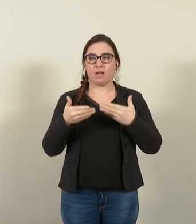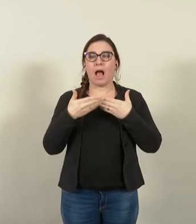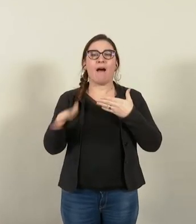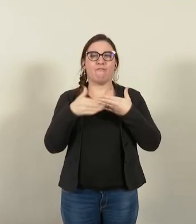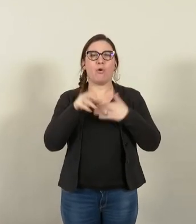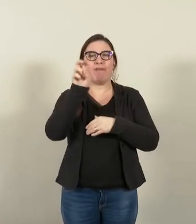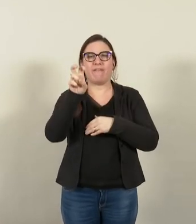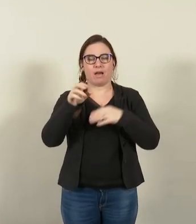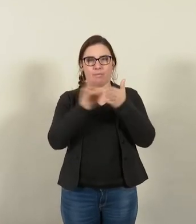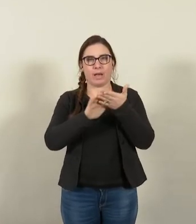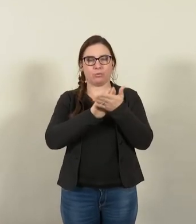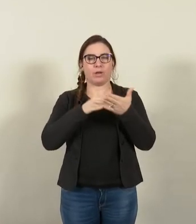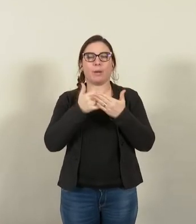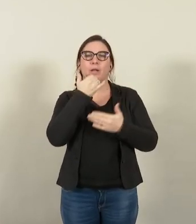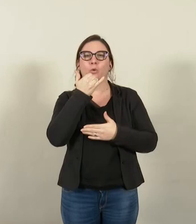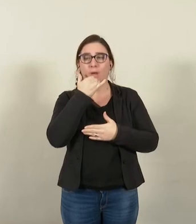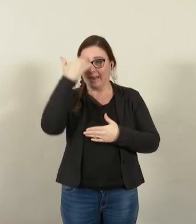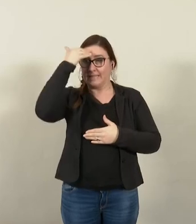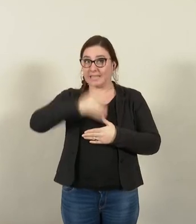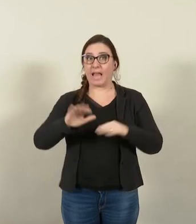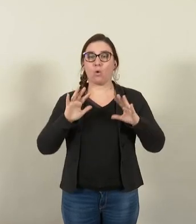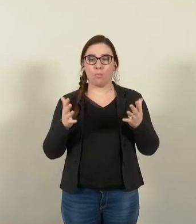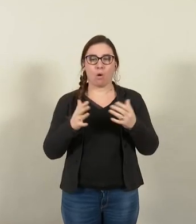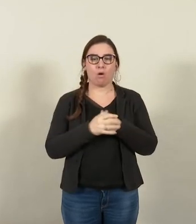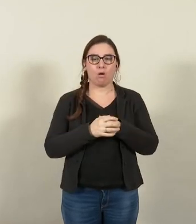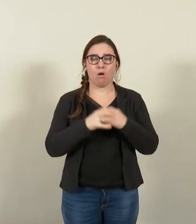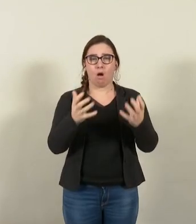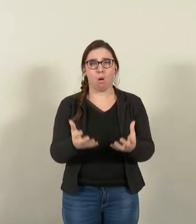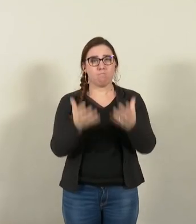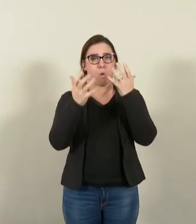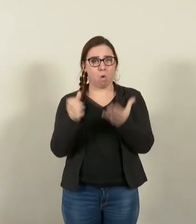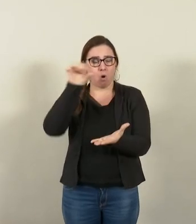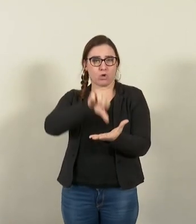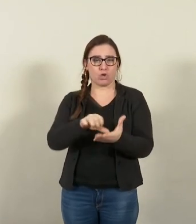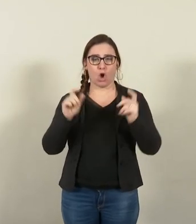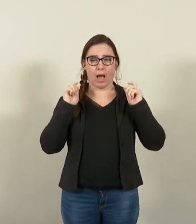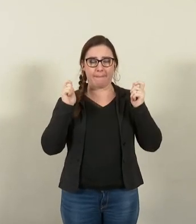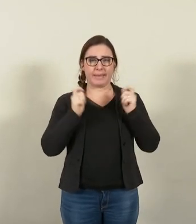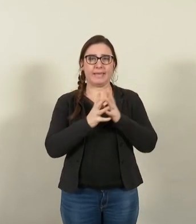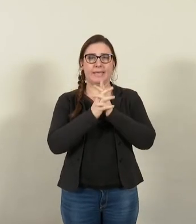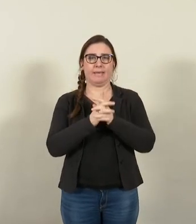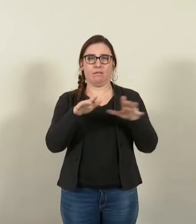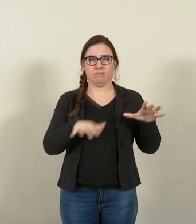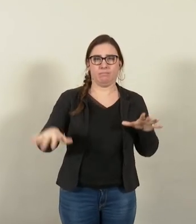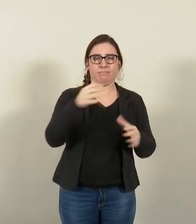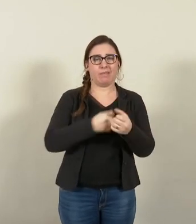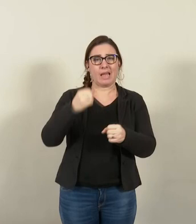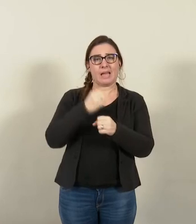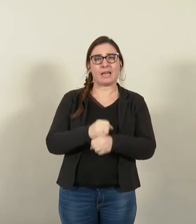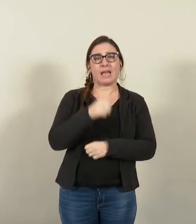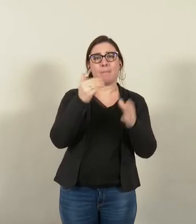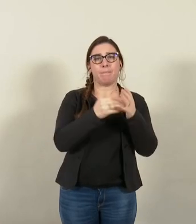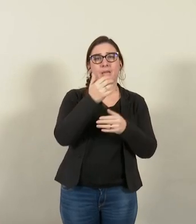l'on parle cœur historique cœur emblématique de l'abaye la cité était créé entre 1928 et